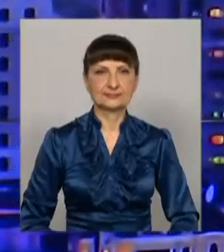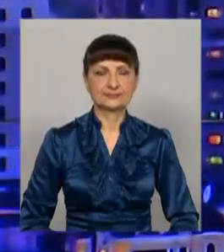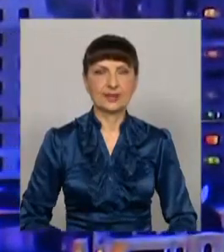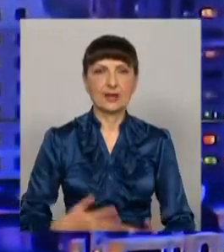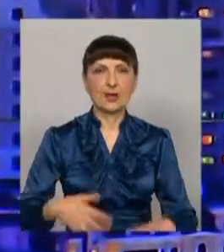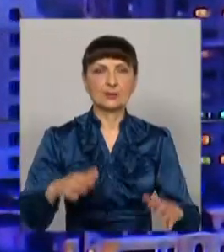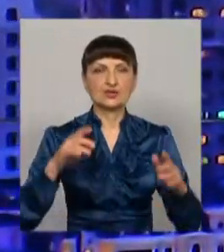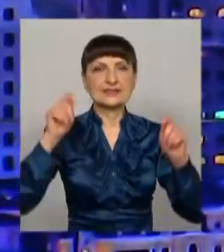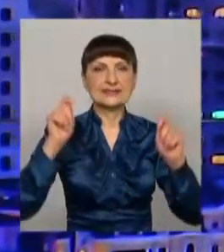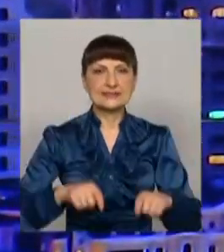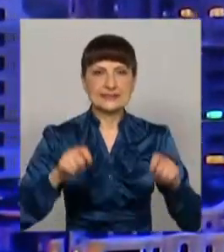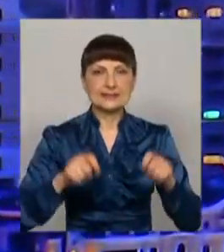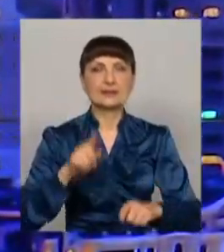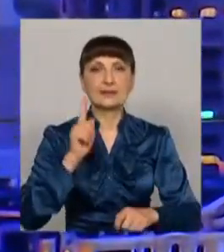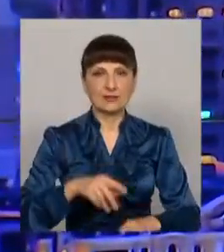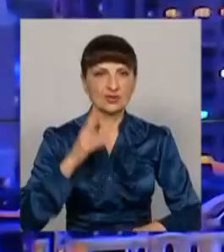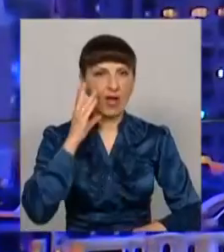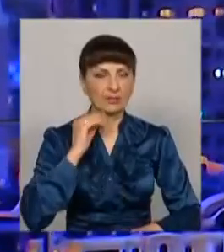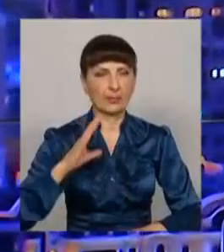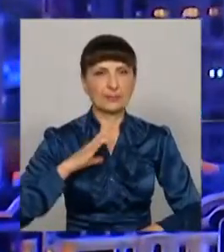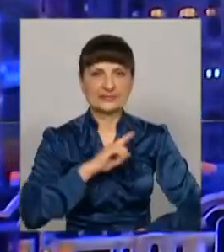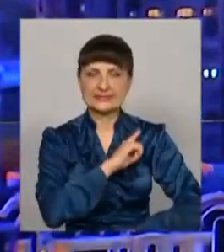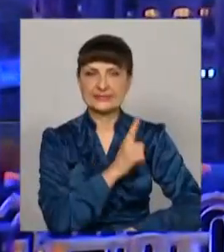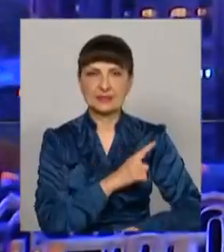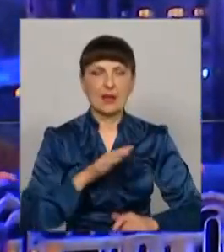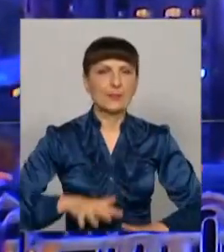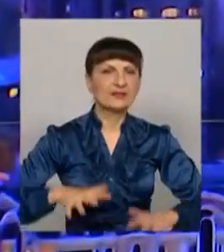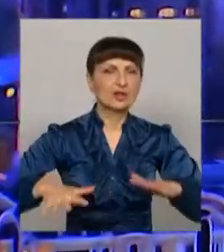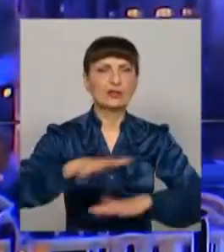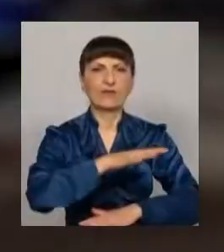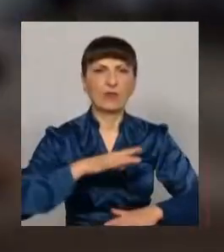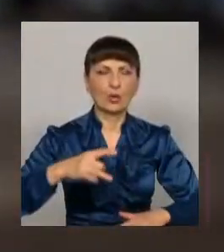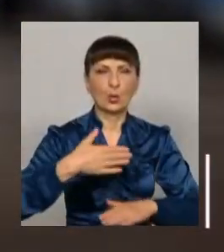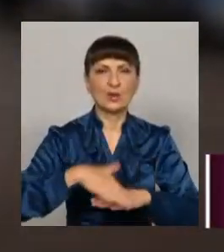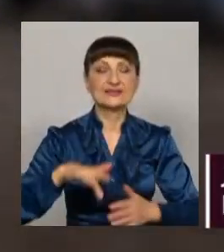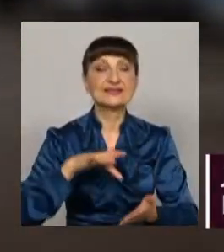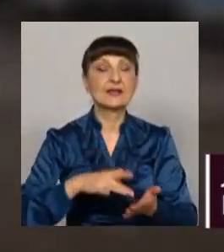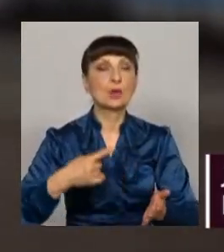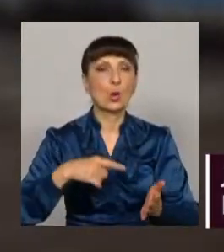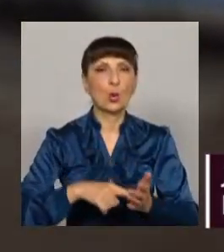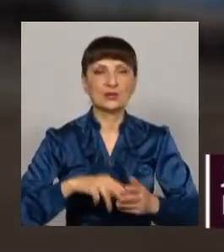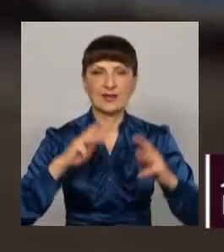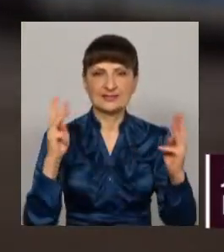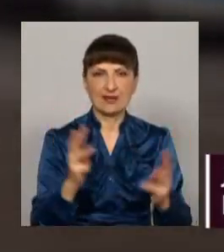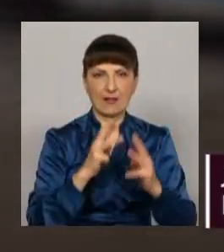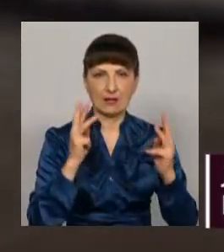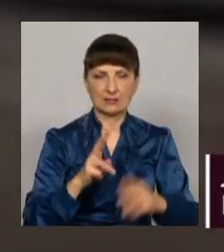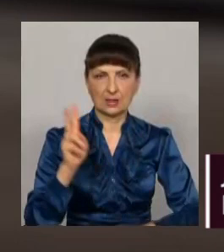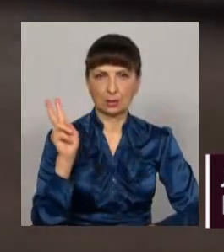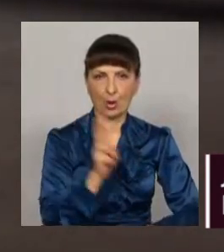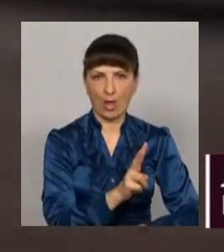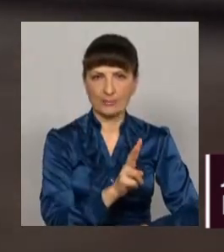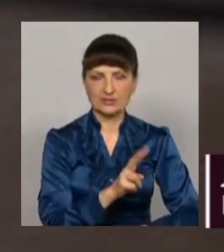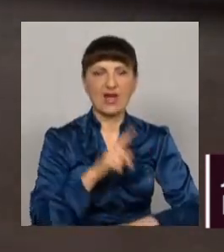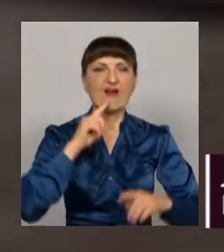Обрушился сильный ливень сегодня и на Алматы. В результате подтопило дворы и улицы, а в центре города загорелся троллейбус. Потоки дождевой